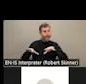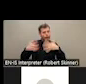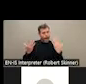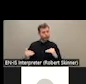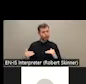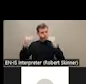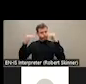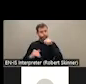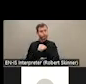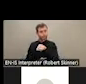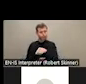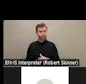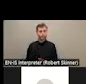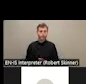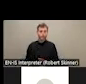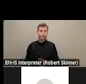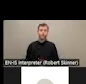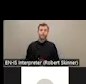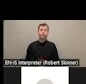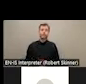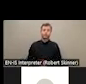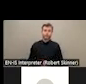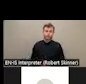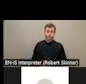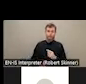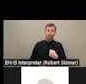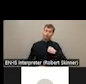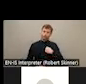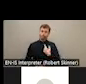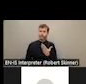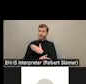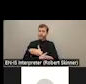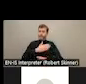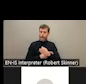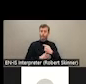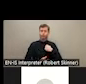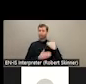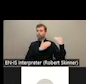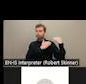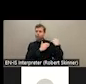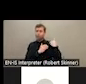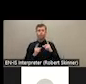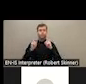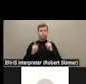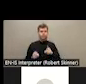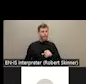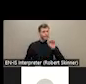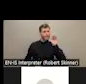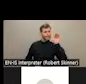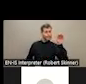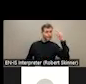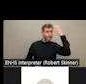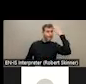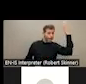handicapées elles-mêmes et les États, entre les personnes handicapées elles-mêmes et la coopération internationale pour, disons,